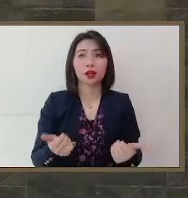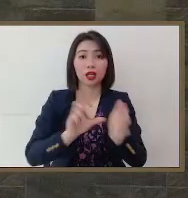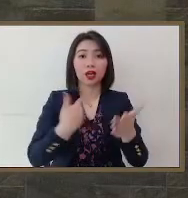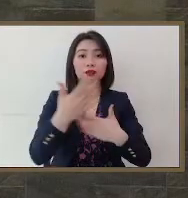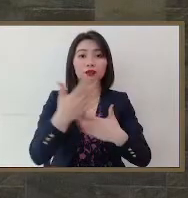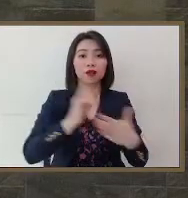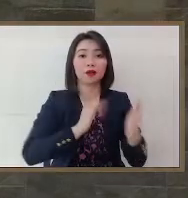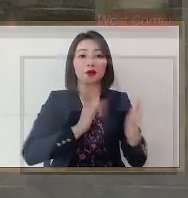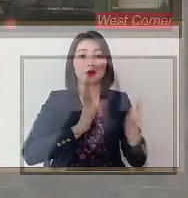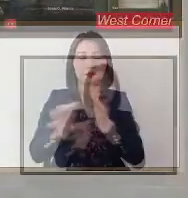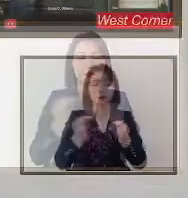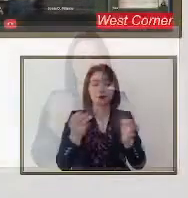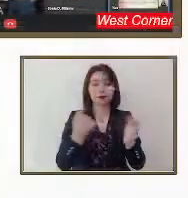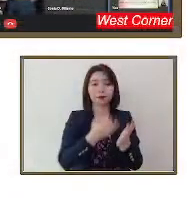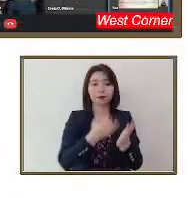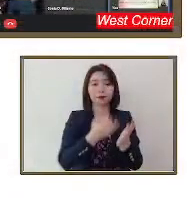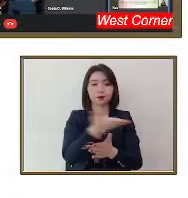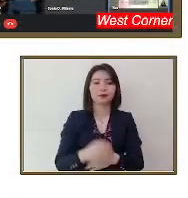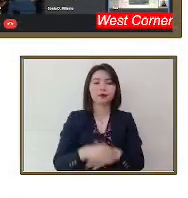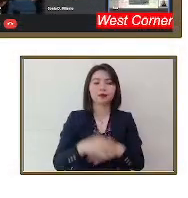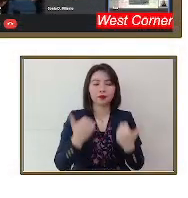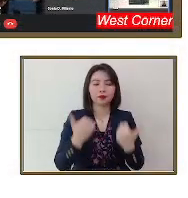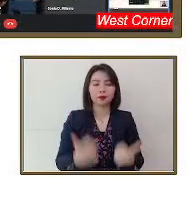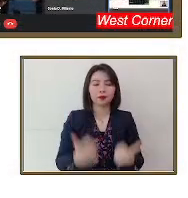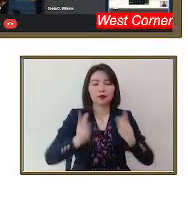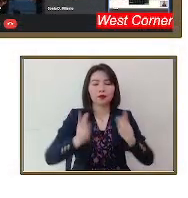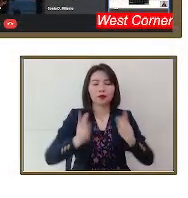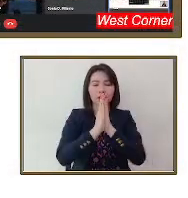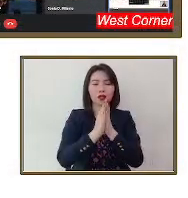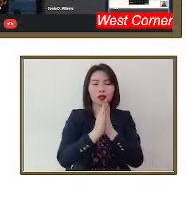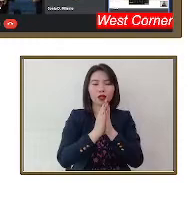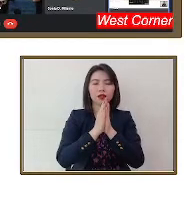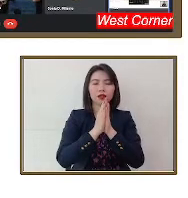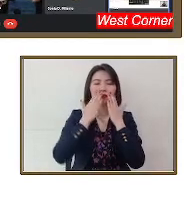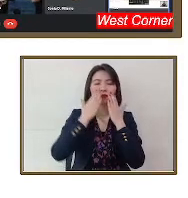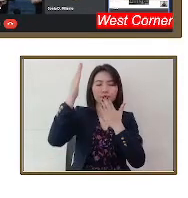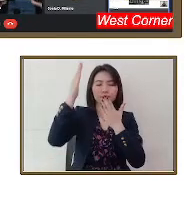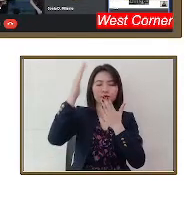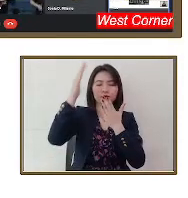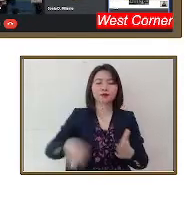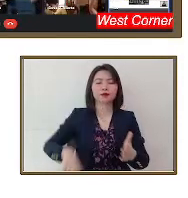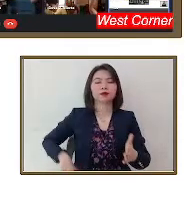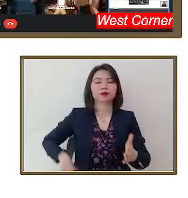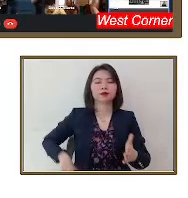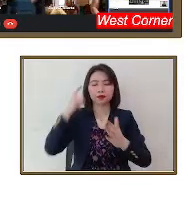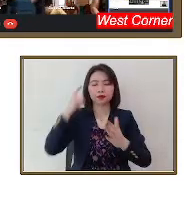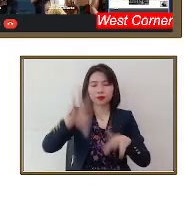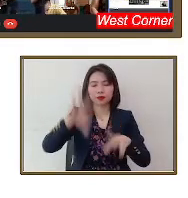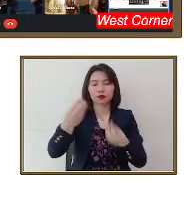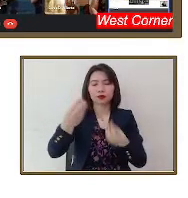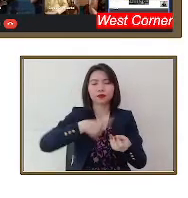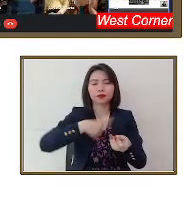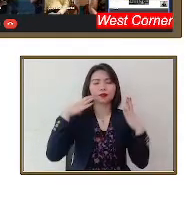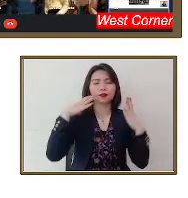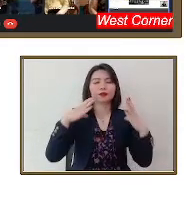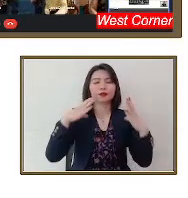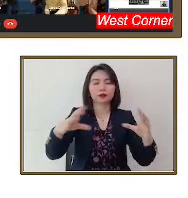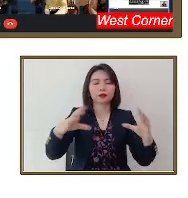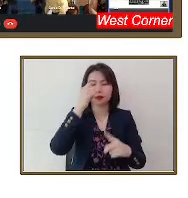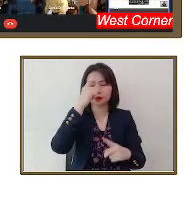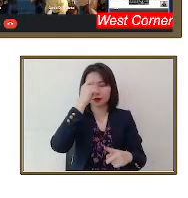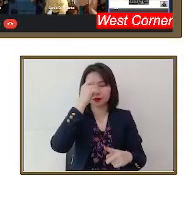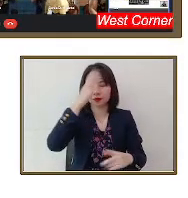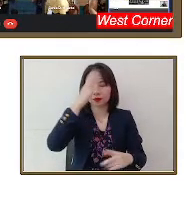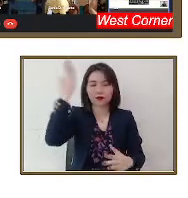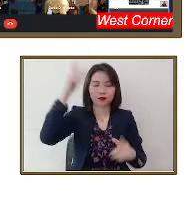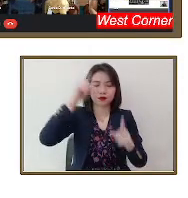bow our heads, please. Father, thank you for these passages. Thank you, oh God, for giving us the privilege to understand and to study